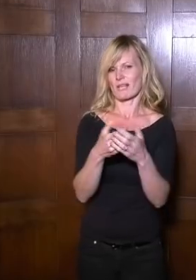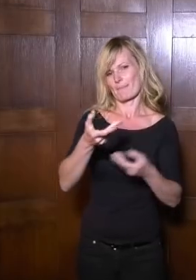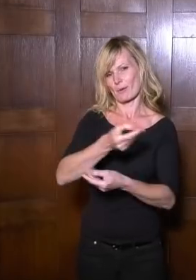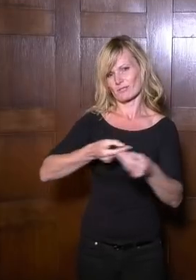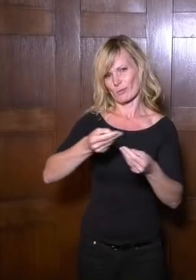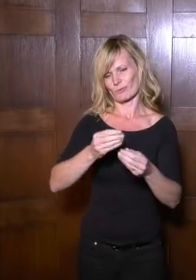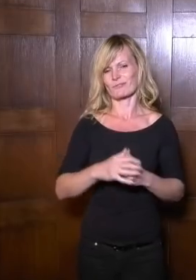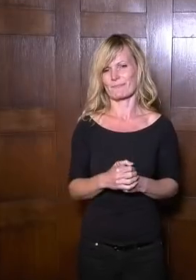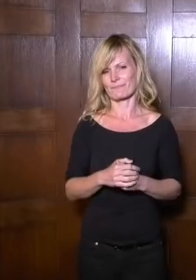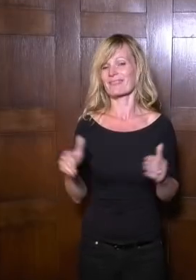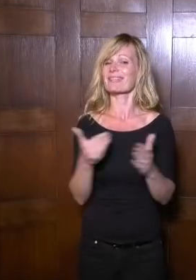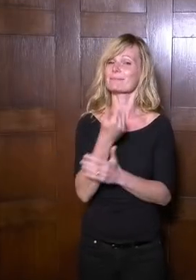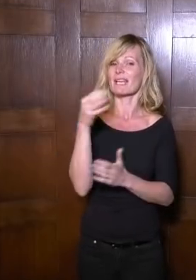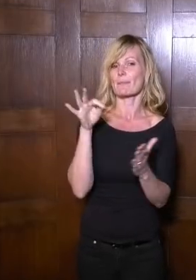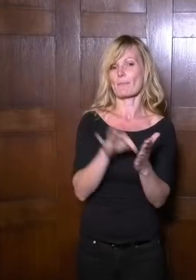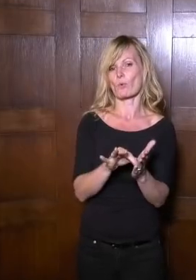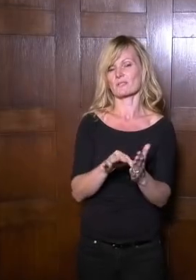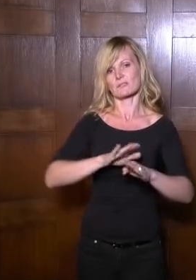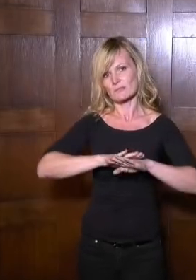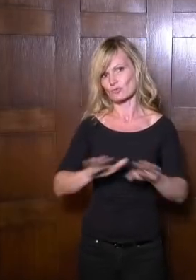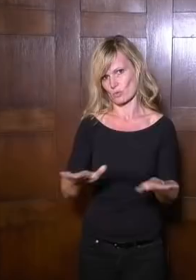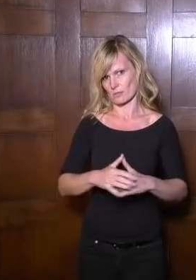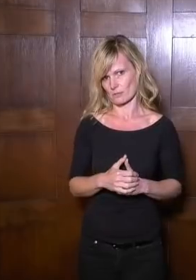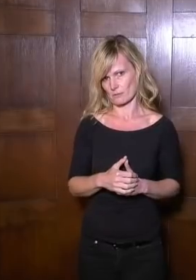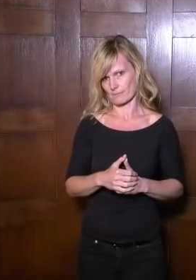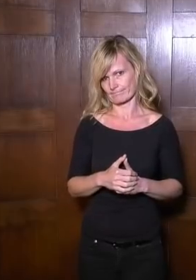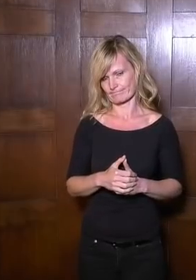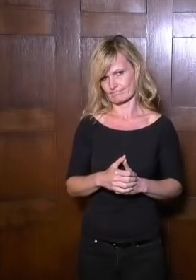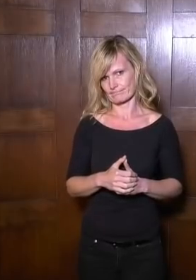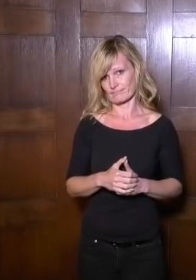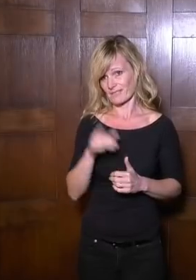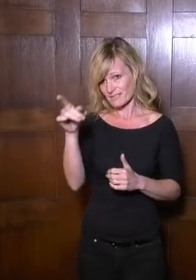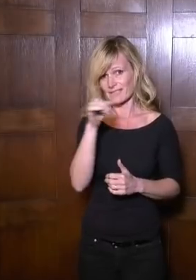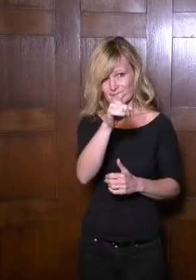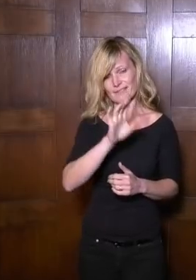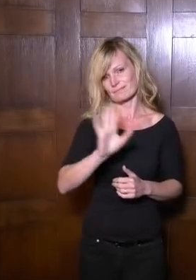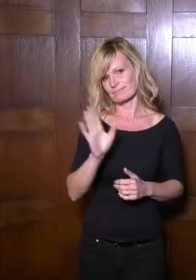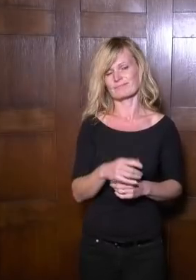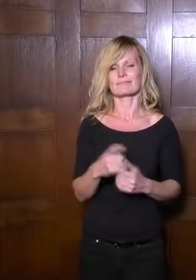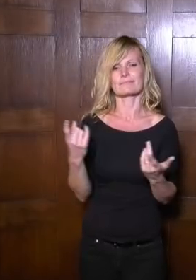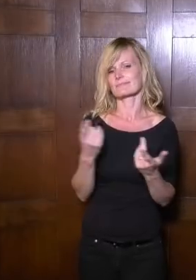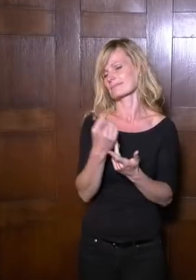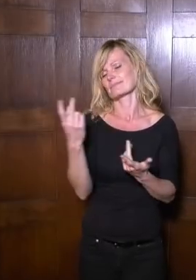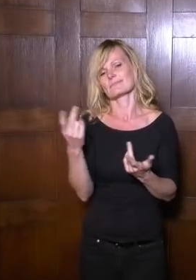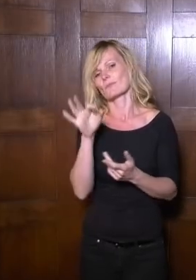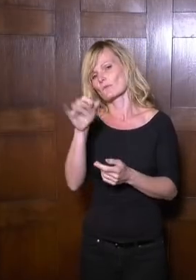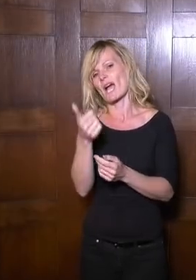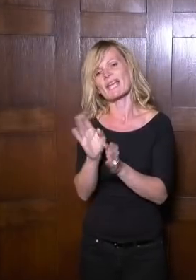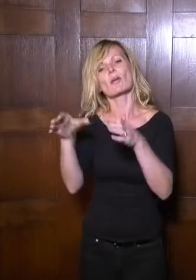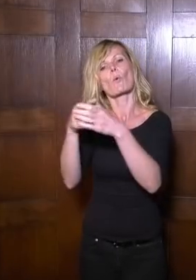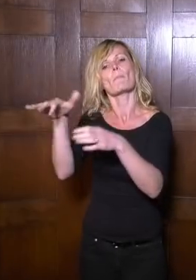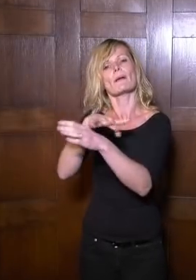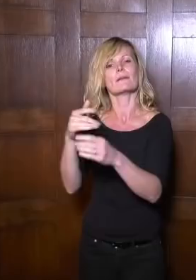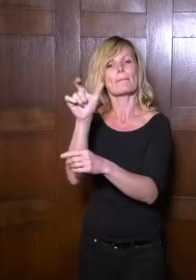einen Punkt, da ist Schluss. Aber das sind weder Sie beide, die jetzt stellvertretend stehen für eine Gruppe von Menschen, die das